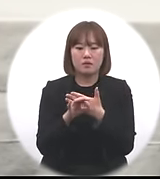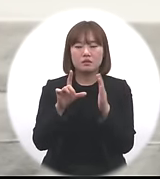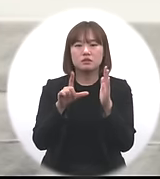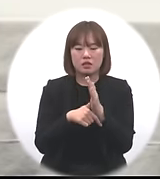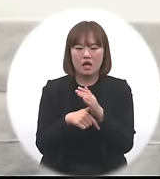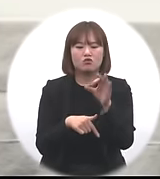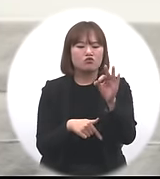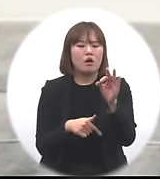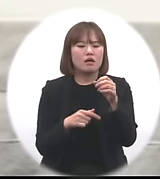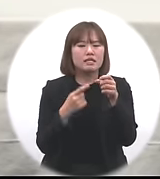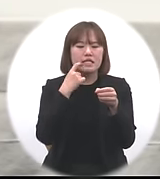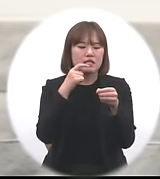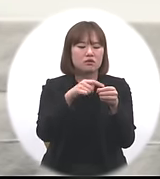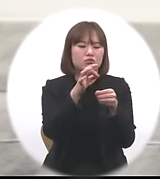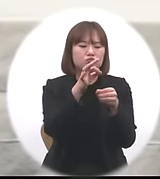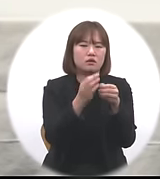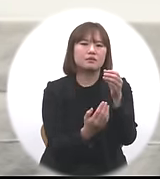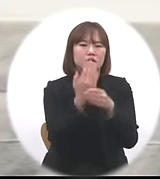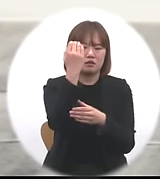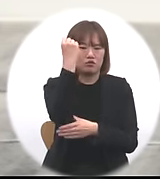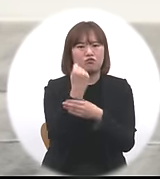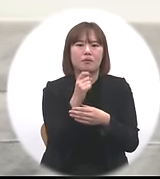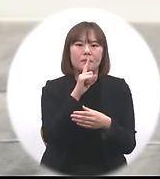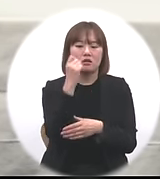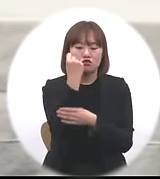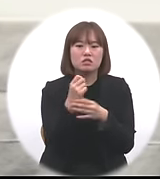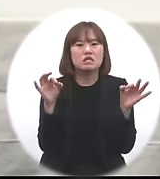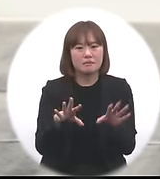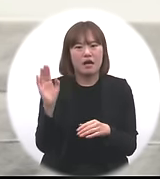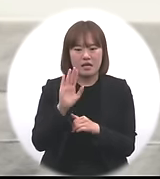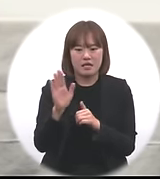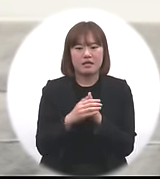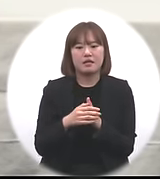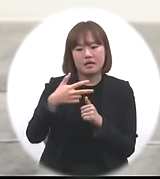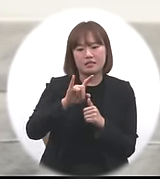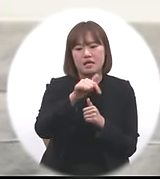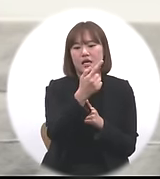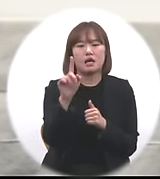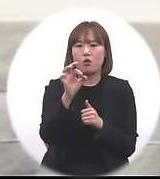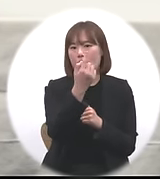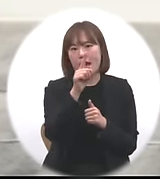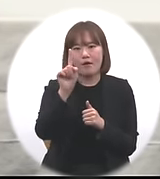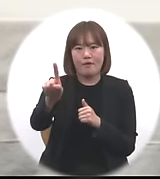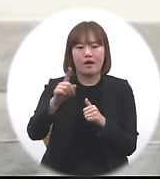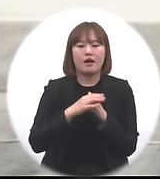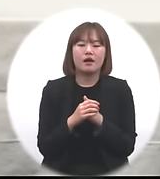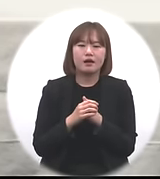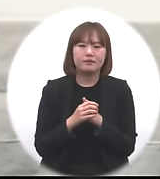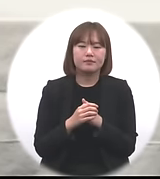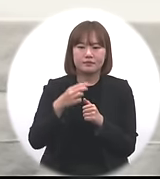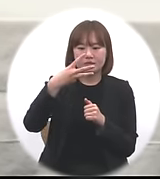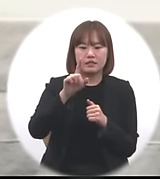더 많았더라. 그럼 그때 구멍이 뚫리는 거예요. 충치는 금방 생기는 병이 아니라고 말씀드렸어요. 이 재광화라고 하는 게 바로